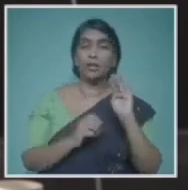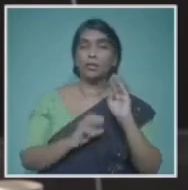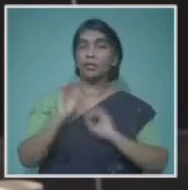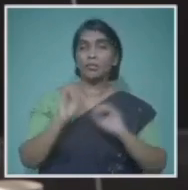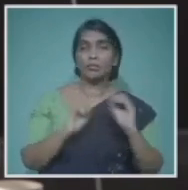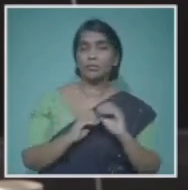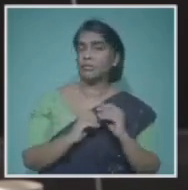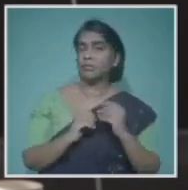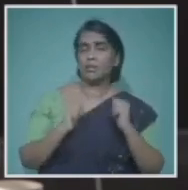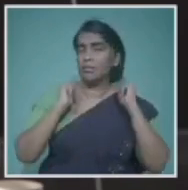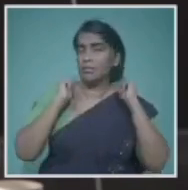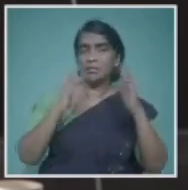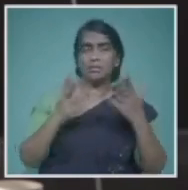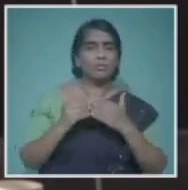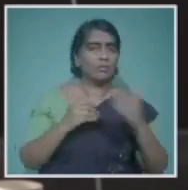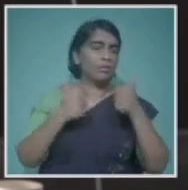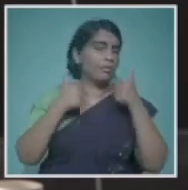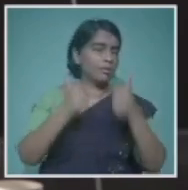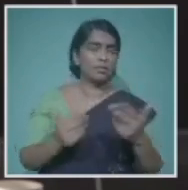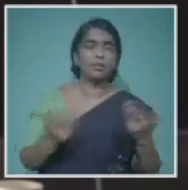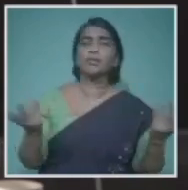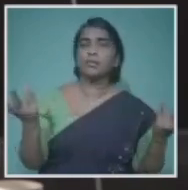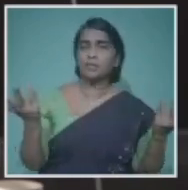not sustainable. ඒක තිරසාර නැහැ.